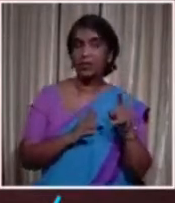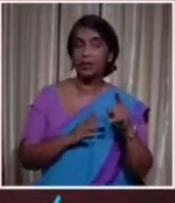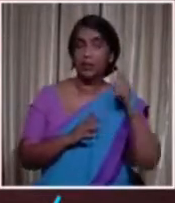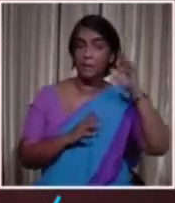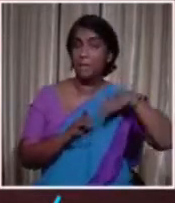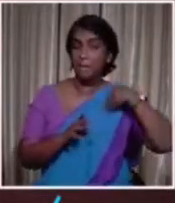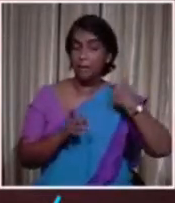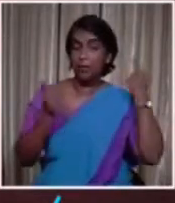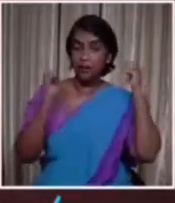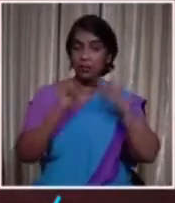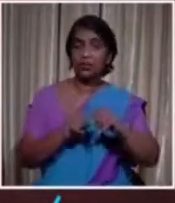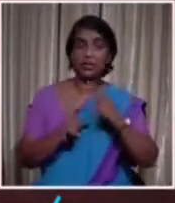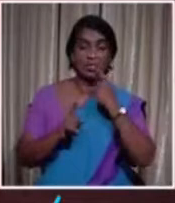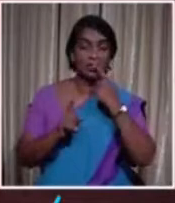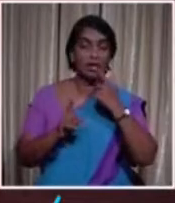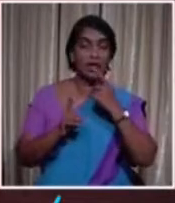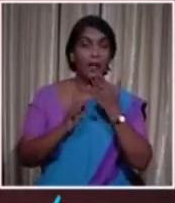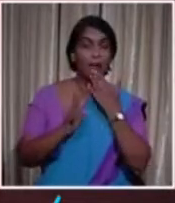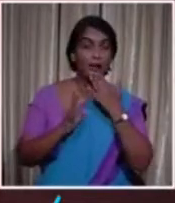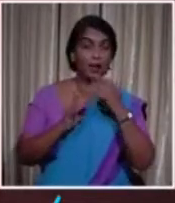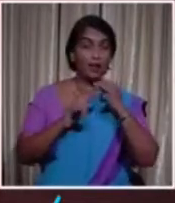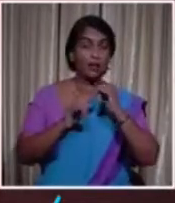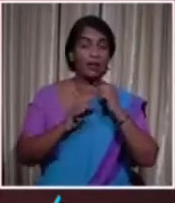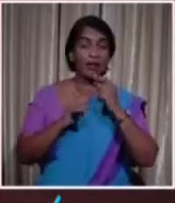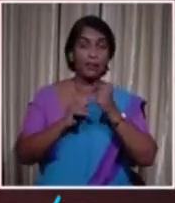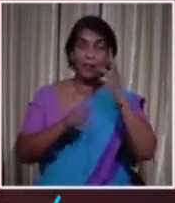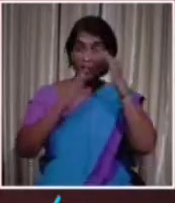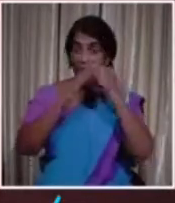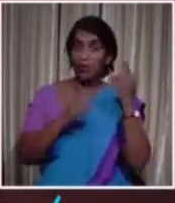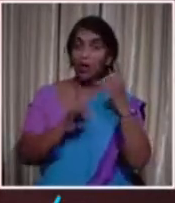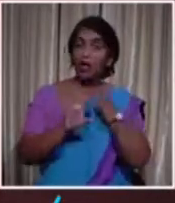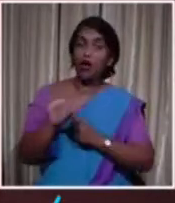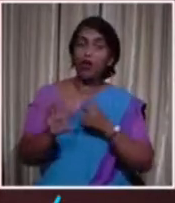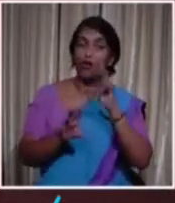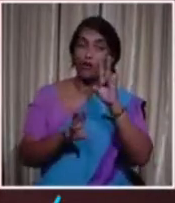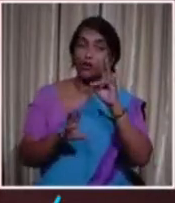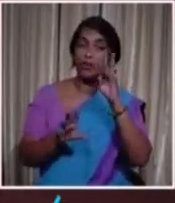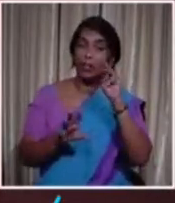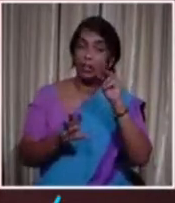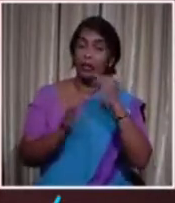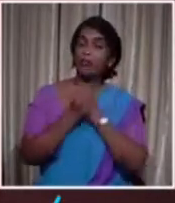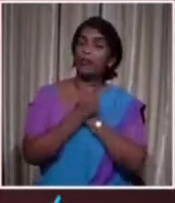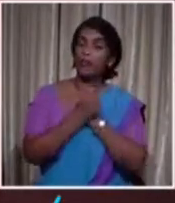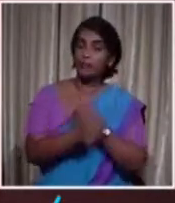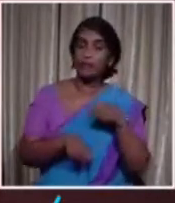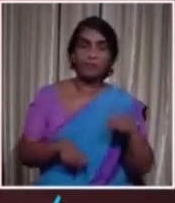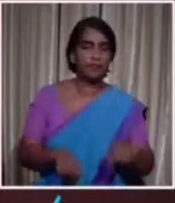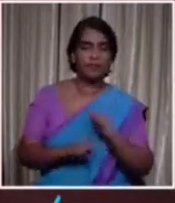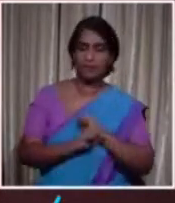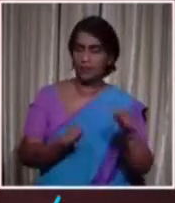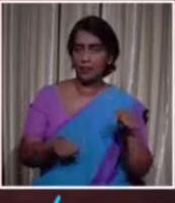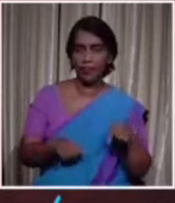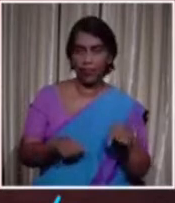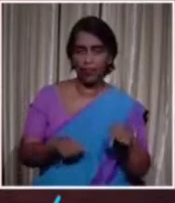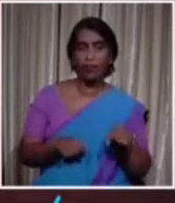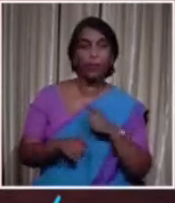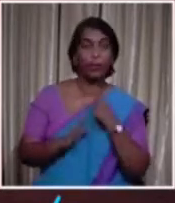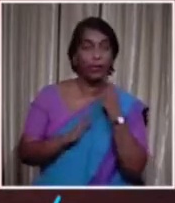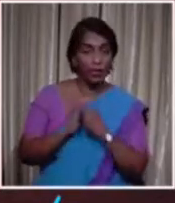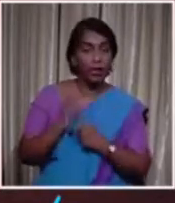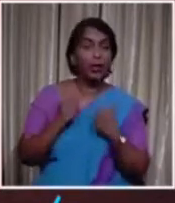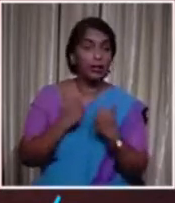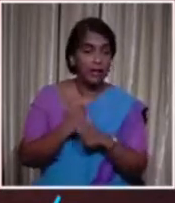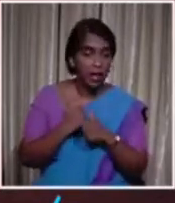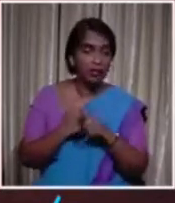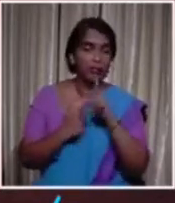එකට පැනපුවාම වයිට් හවුස් එකට පැනපුවාම ඒ මිනිස්සු අවුරුදු 25 තියෙ ඉරේ. මේම කරලා නැහැ. නීතිය හදමු කියලා